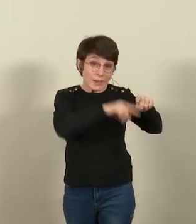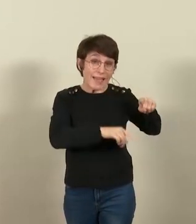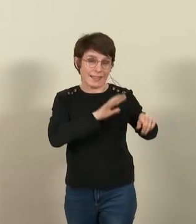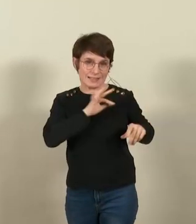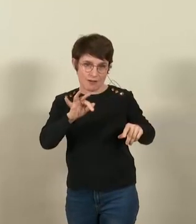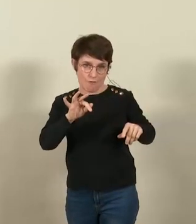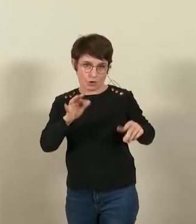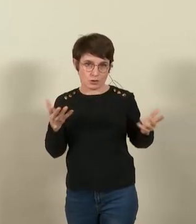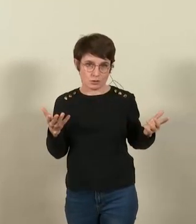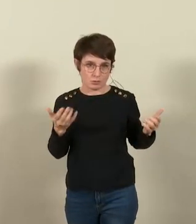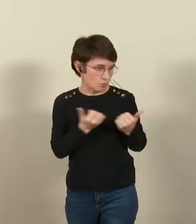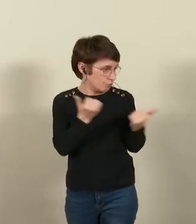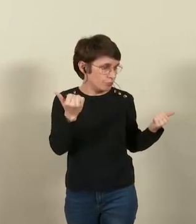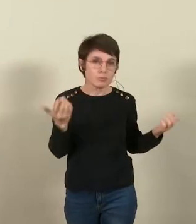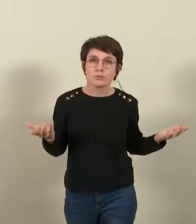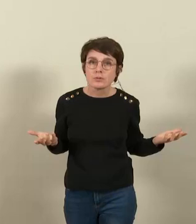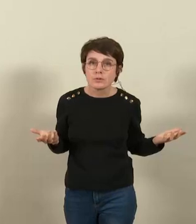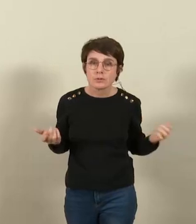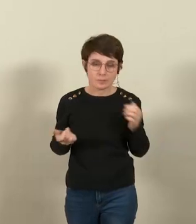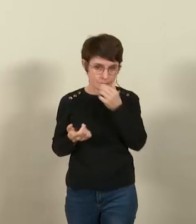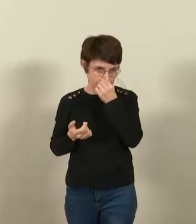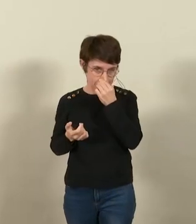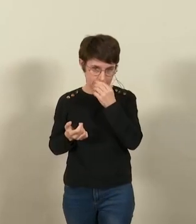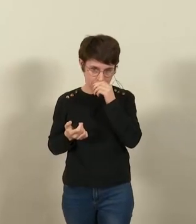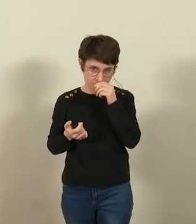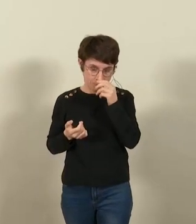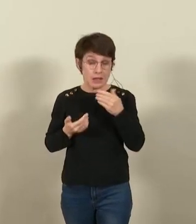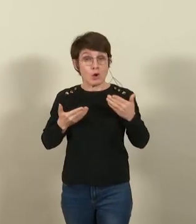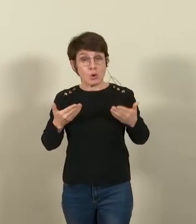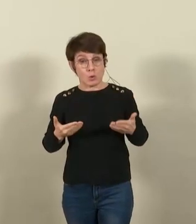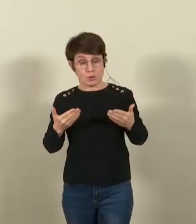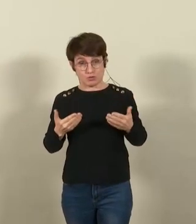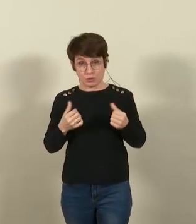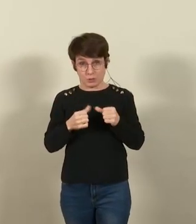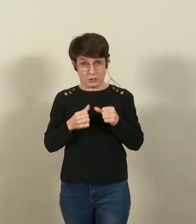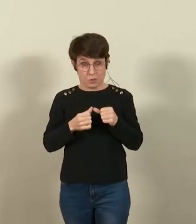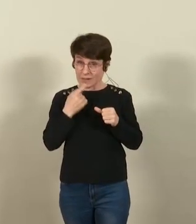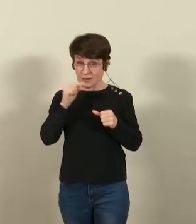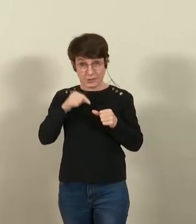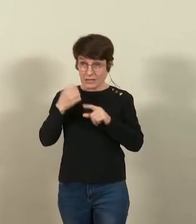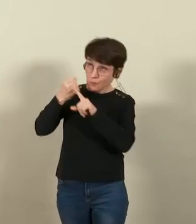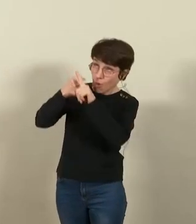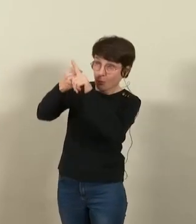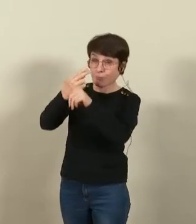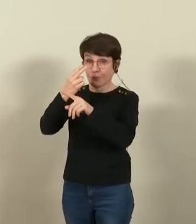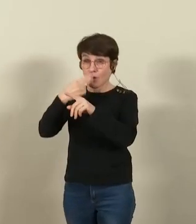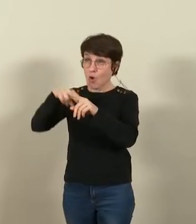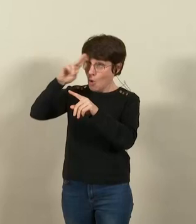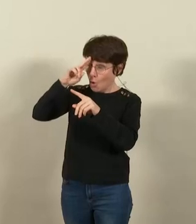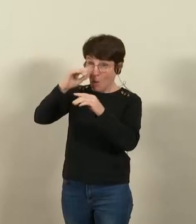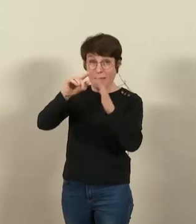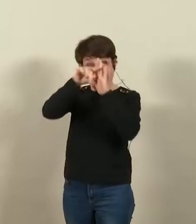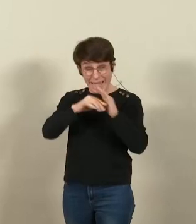fraise française aujourd'hui l'enjeu est donc soit de mener le combat à l'échelle européenne pour une harmonisation européenne des